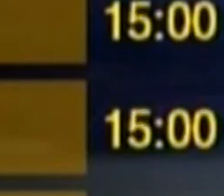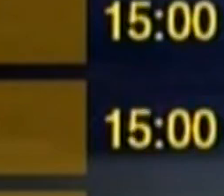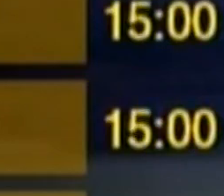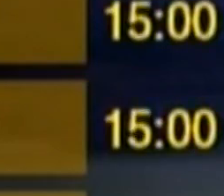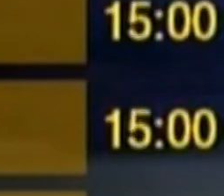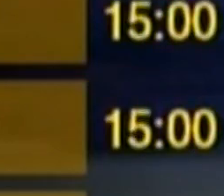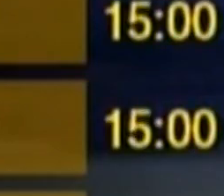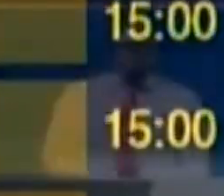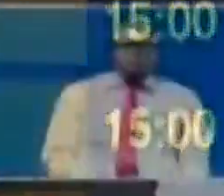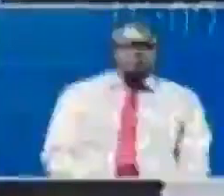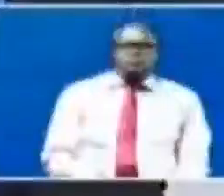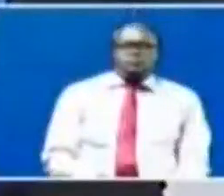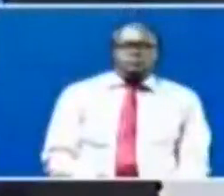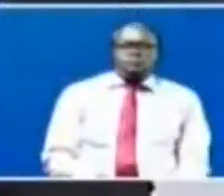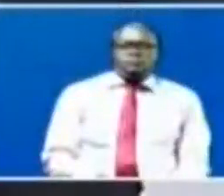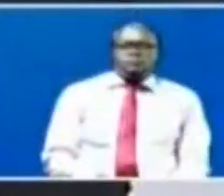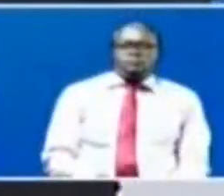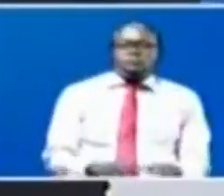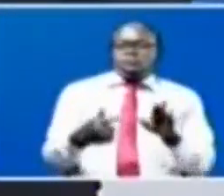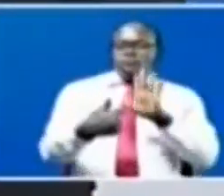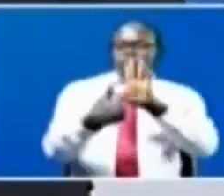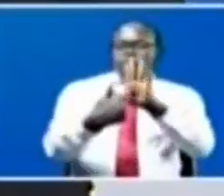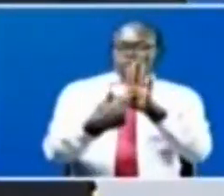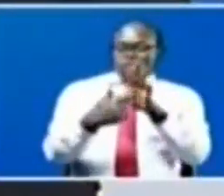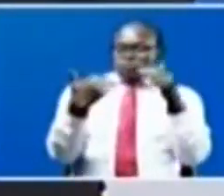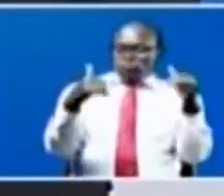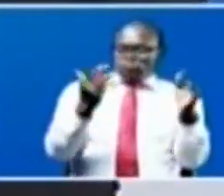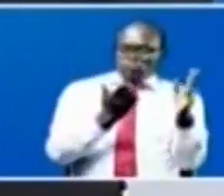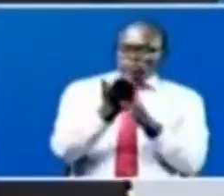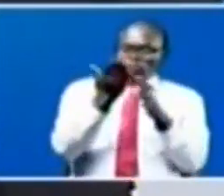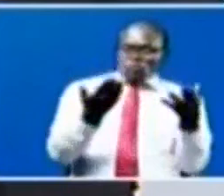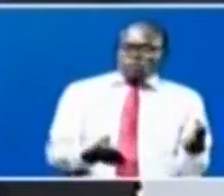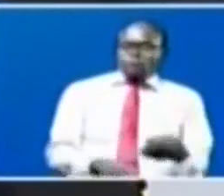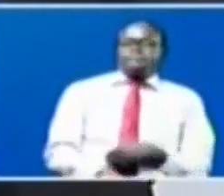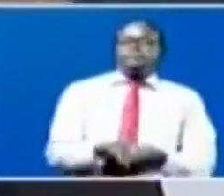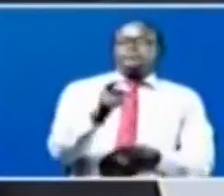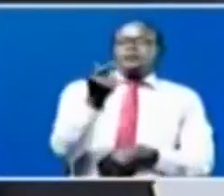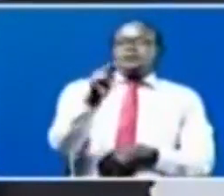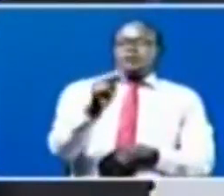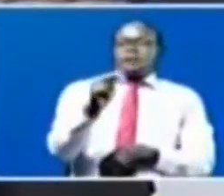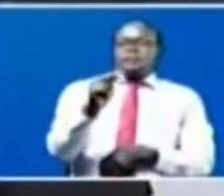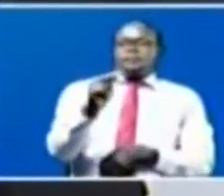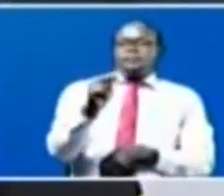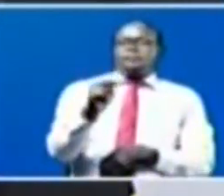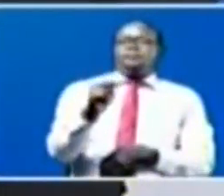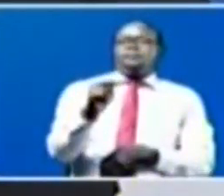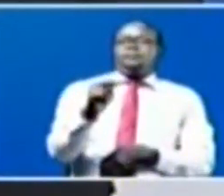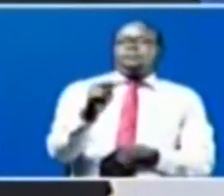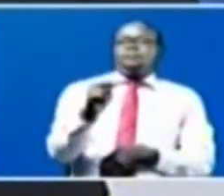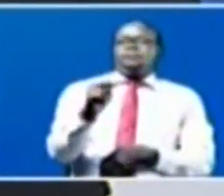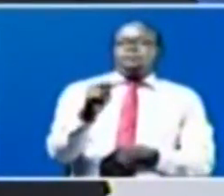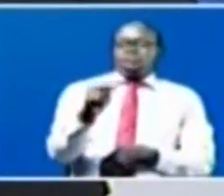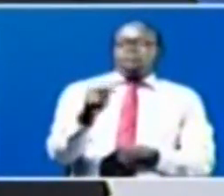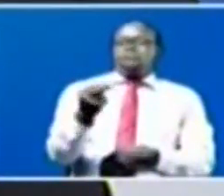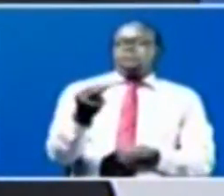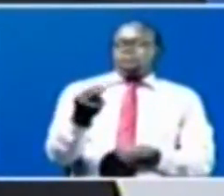michuano hiyo itakuwa inaonyeshwa moja kwa moja kupitia runinga ya KTN Swa, KTN